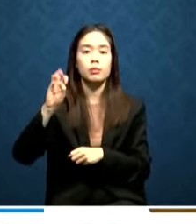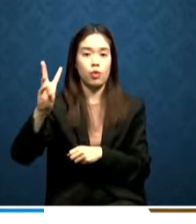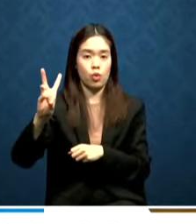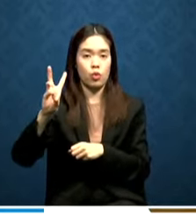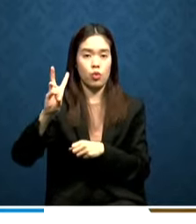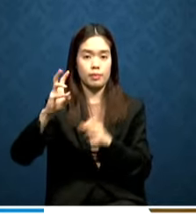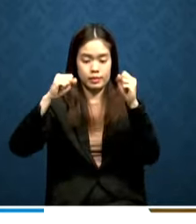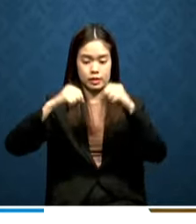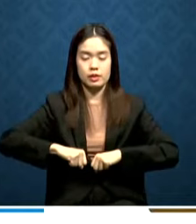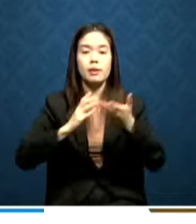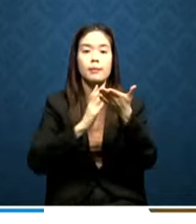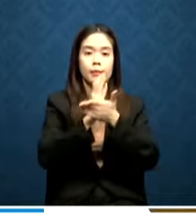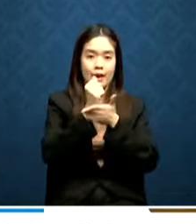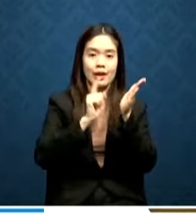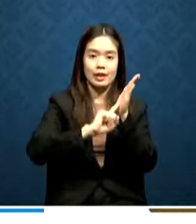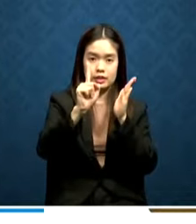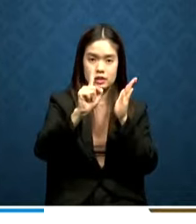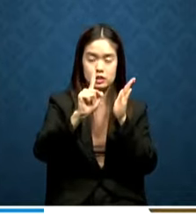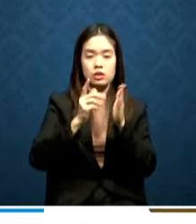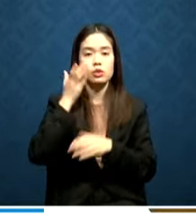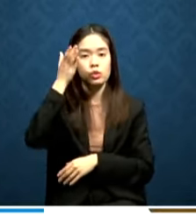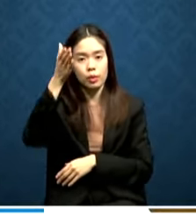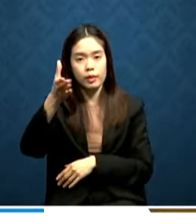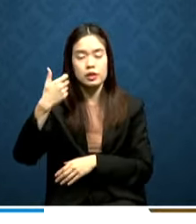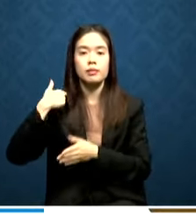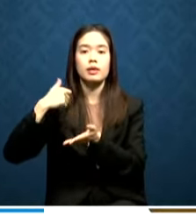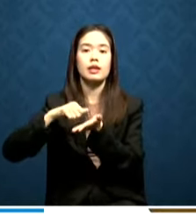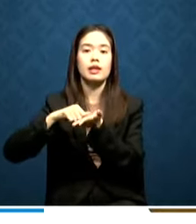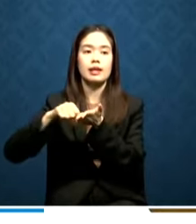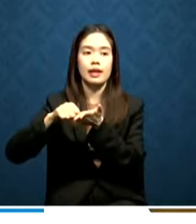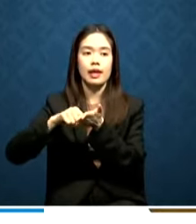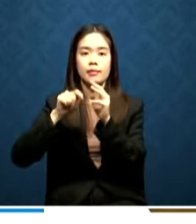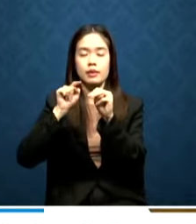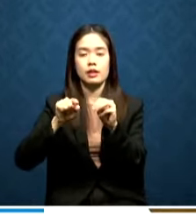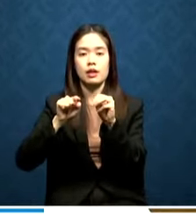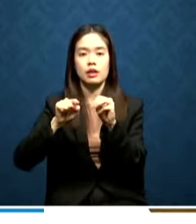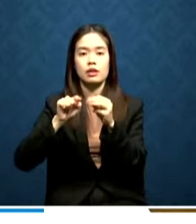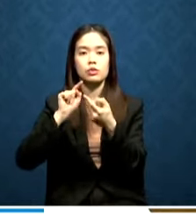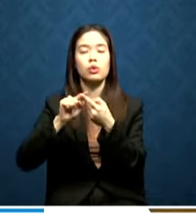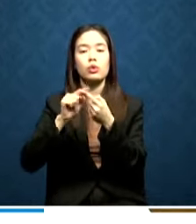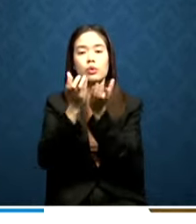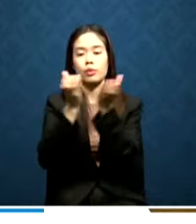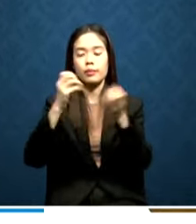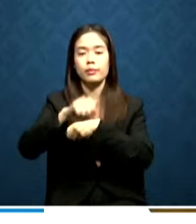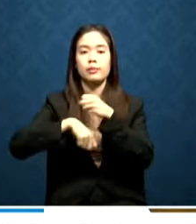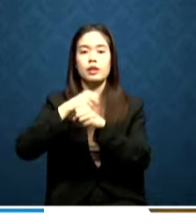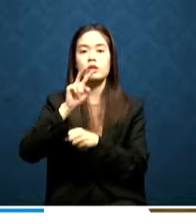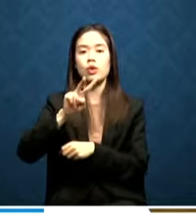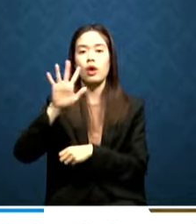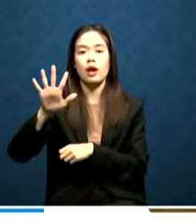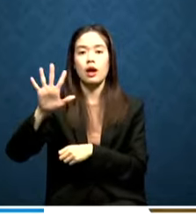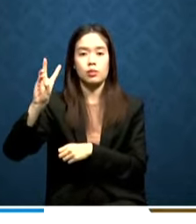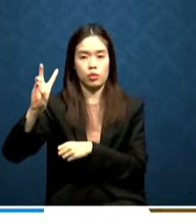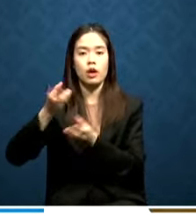ประชามติครั้งแรกผ่านเราจะต้องมีการแก้มาตราหมวดว่าด้วยการแก้รัฐธรรมนูญคือ256และในนั้นเนี่ยมีสส